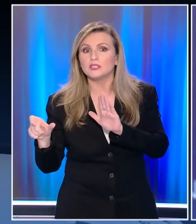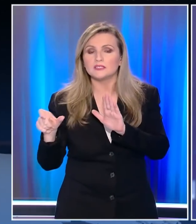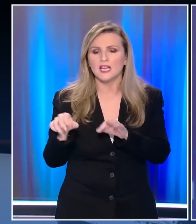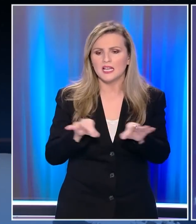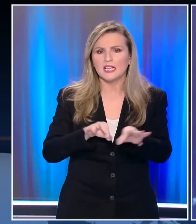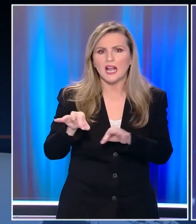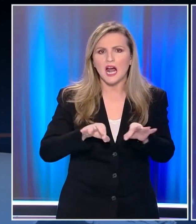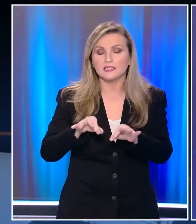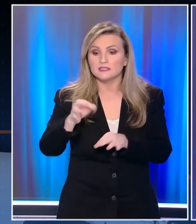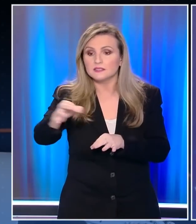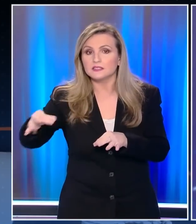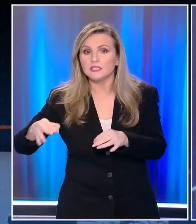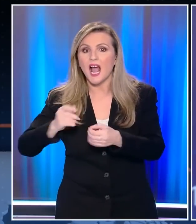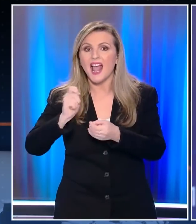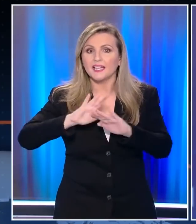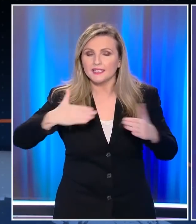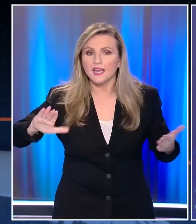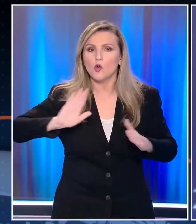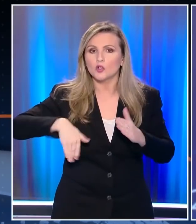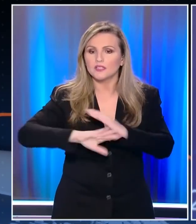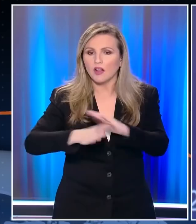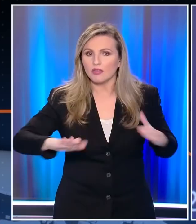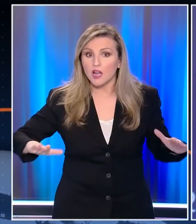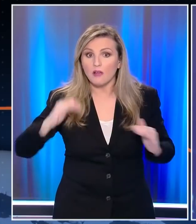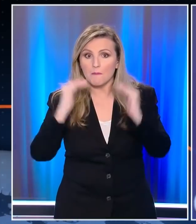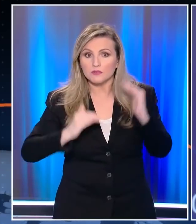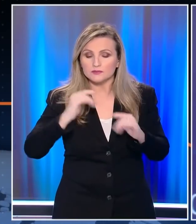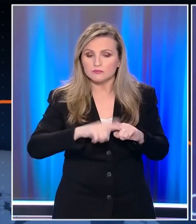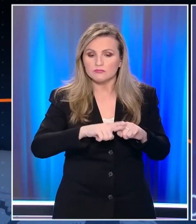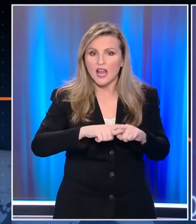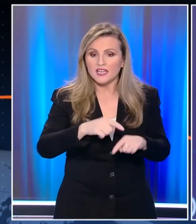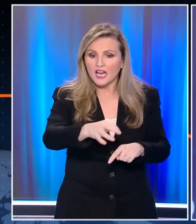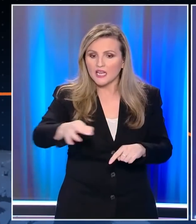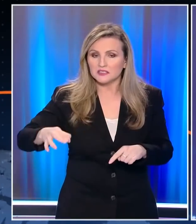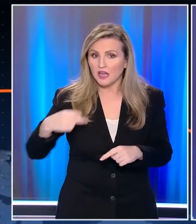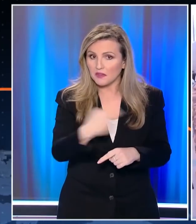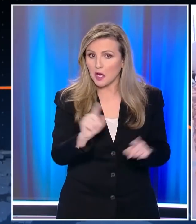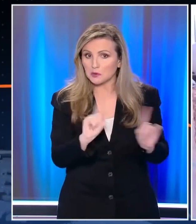νησιά στο Αιγαίο και στο Κρητικό Πέλαγος, επί των οποίων αμφισβητεί την ελληνική κυριαρχία.